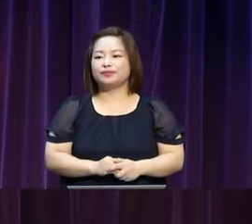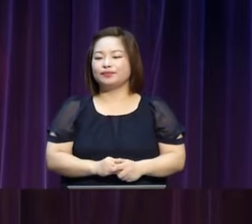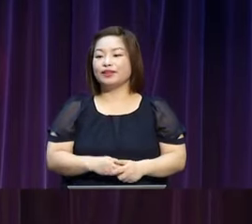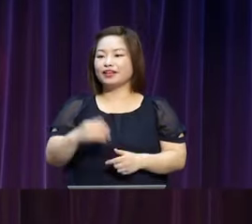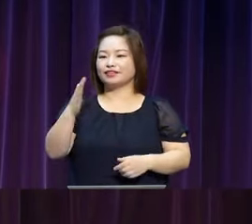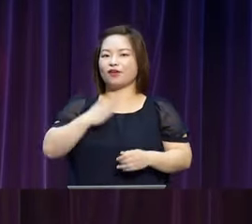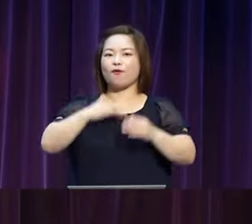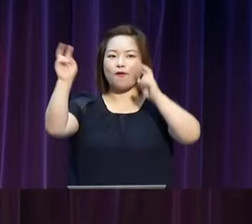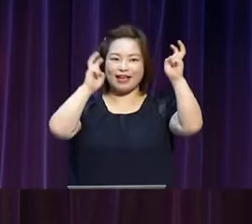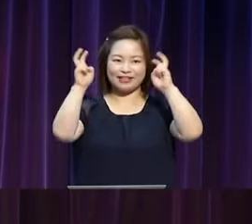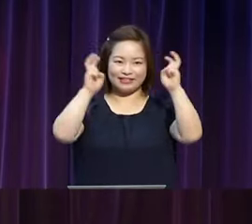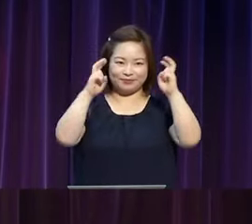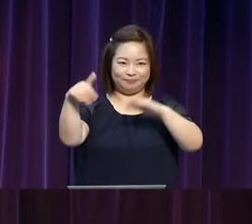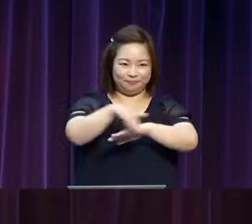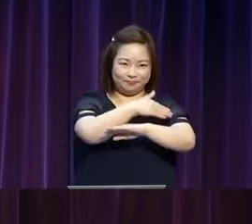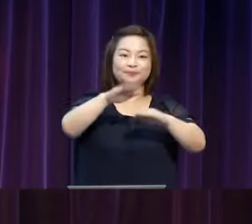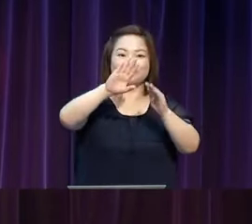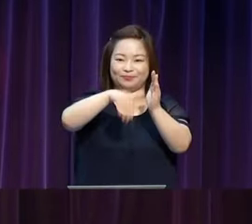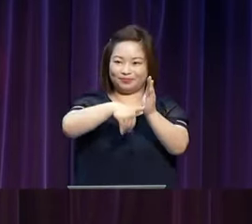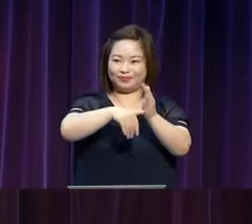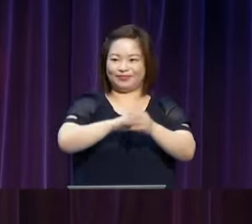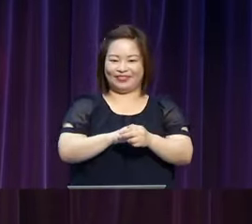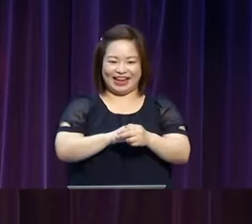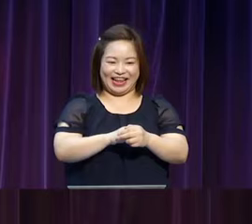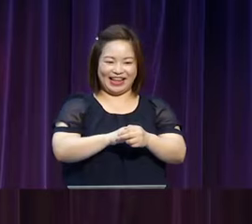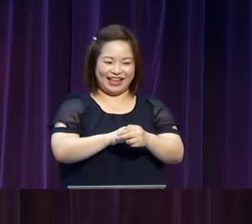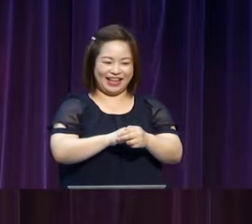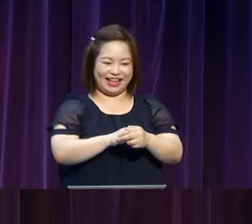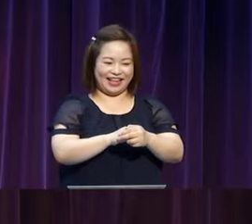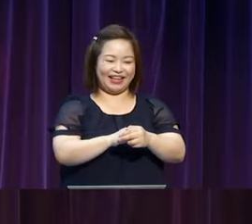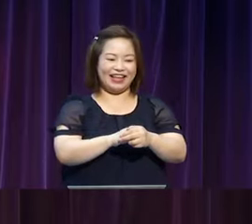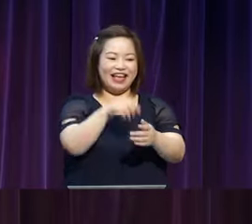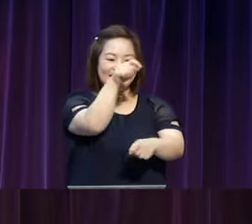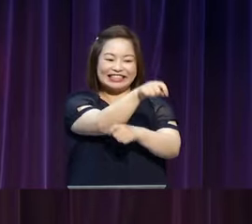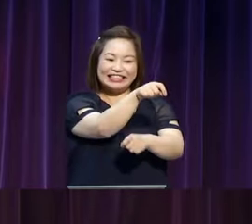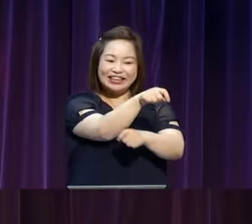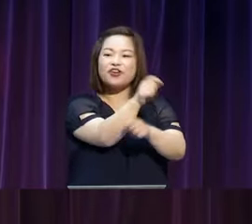직장 생활할 때요, 여직원들이 많은 회사였는데